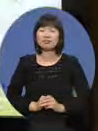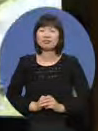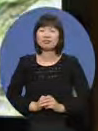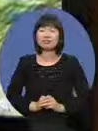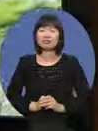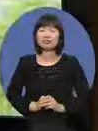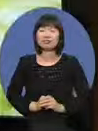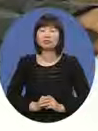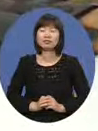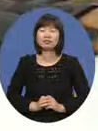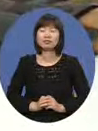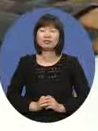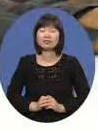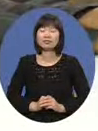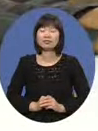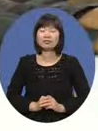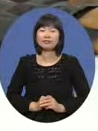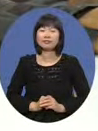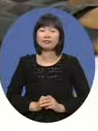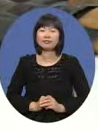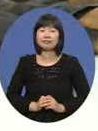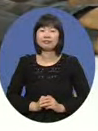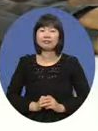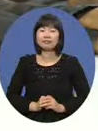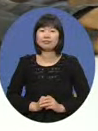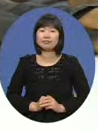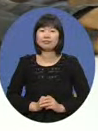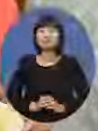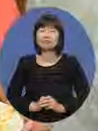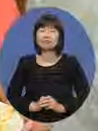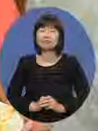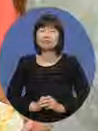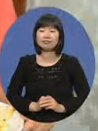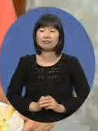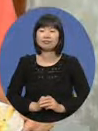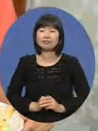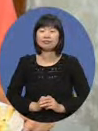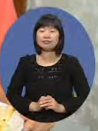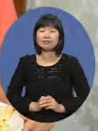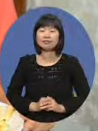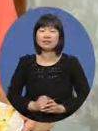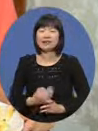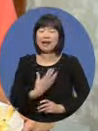북유럽에 위치한 에스토니아는 생각보다 가까운 나라인데요.